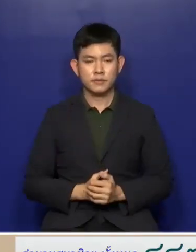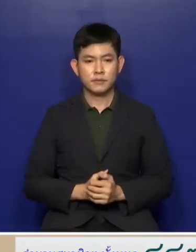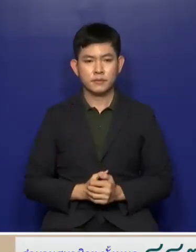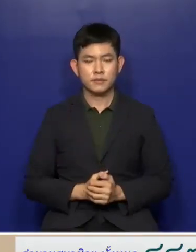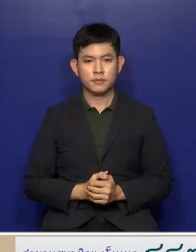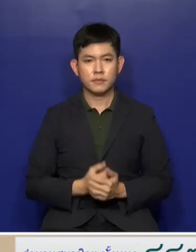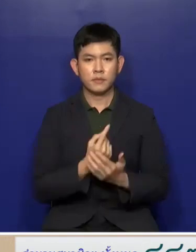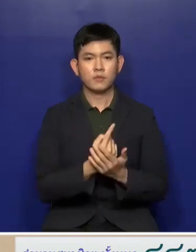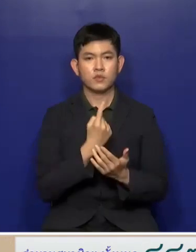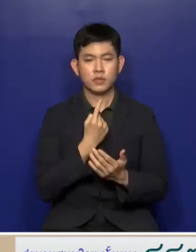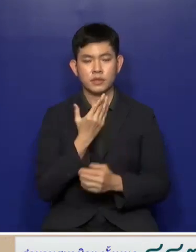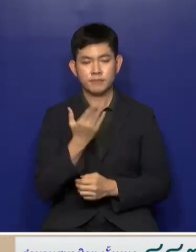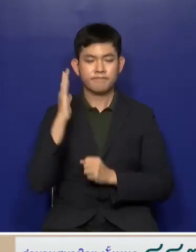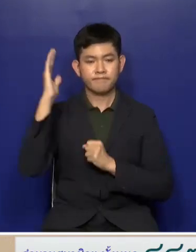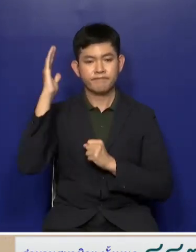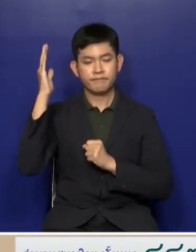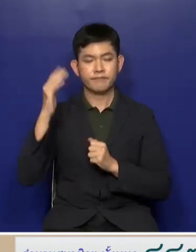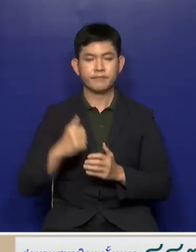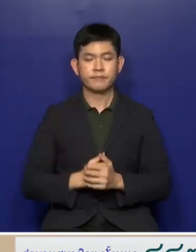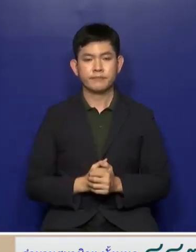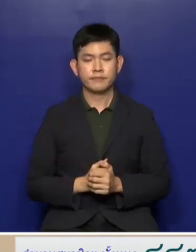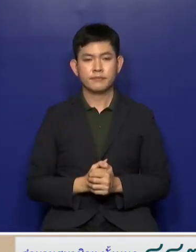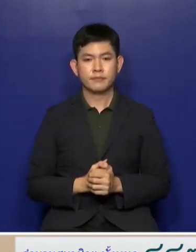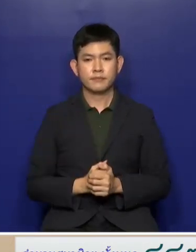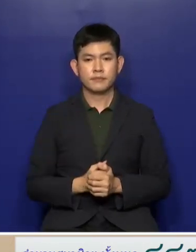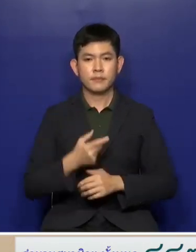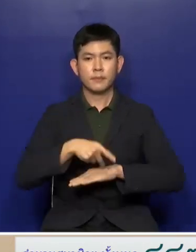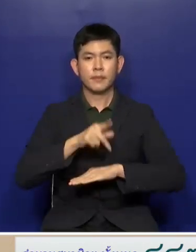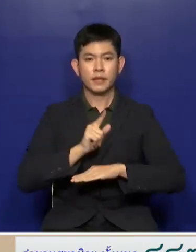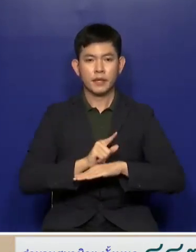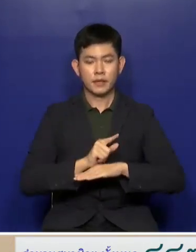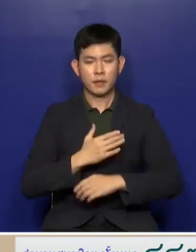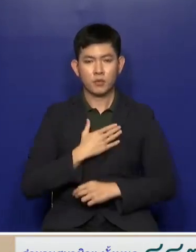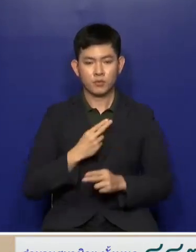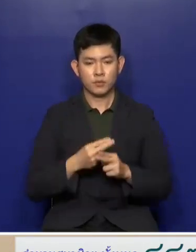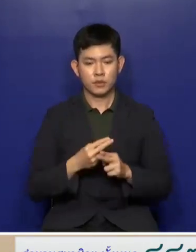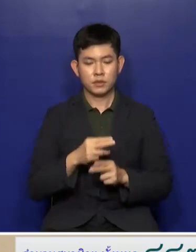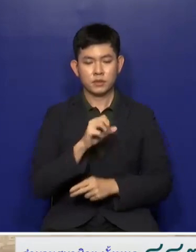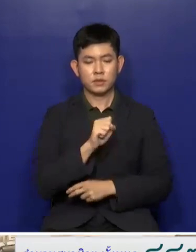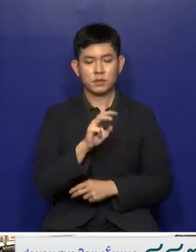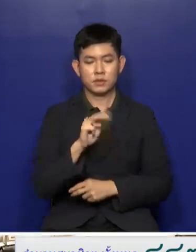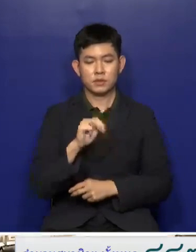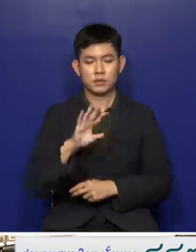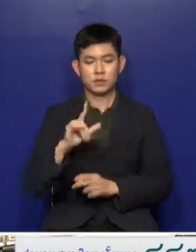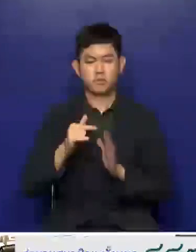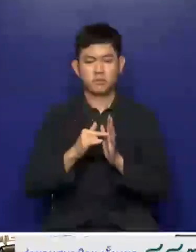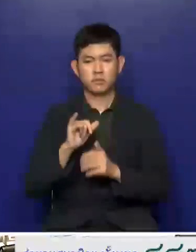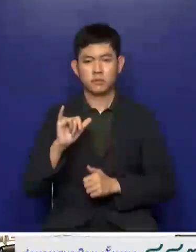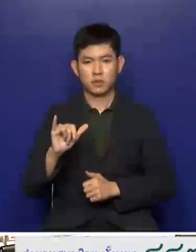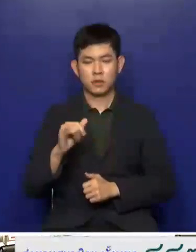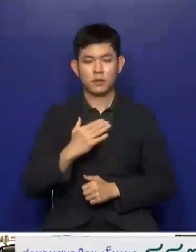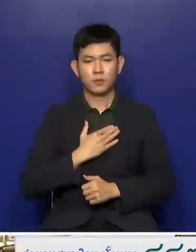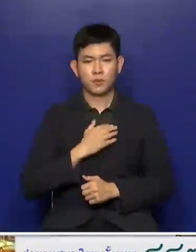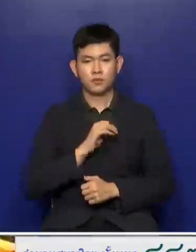ขอเชิญผู้เสนอครับอภิปรายครับ กราบเรียนท่านประธานที่เคารพผมสมชายฝั่งชนกิจสมาชิกสภ